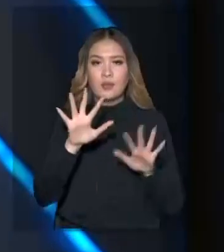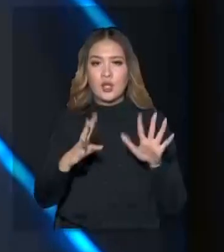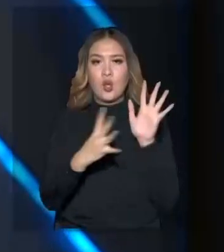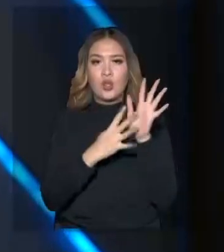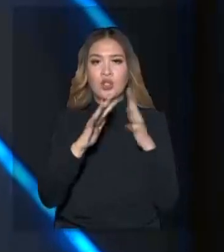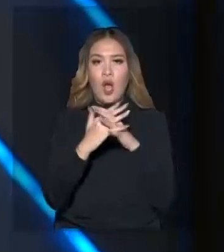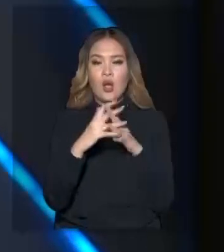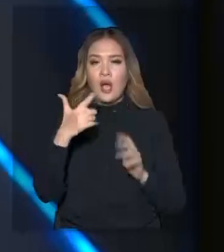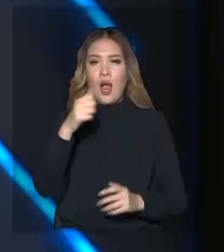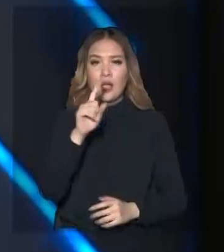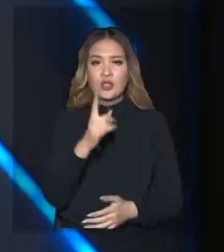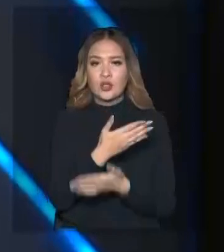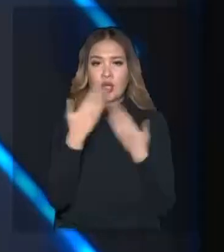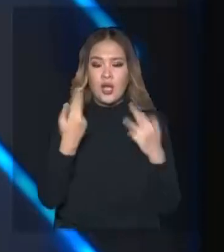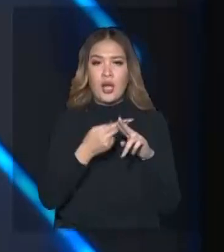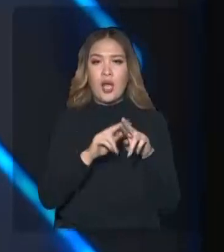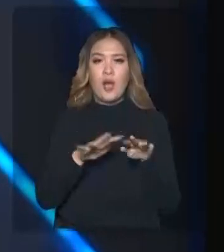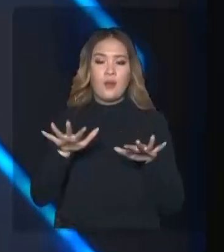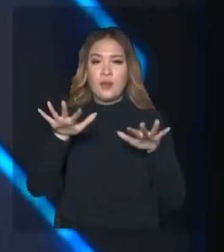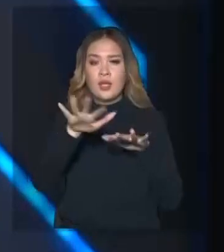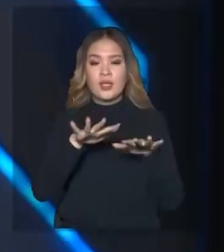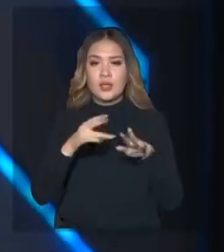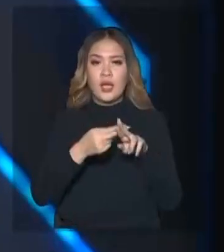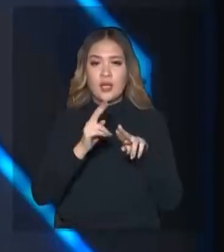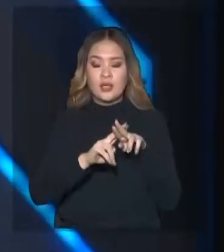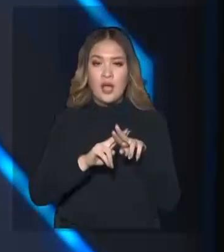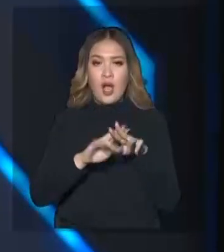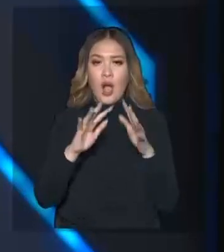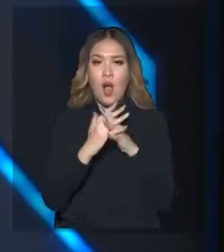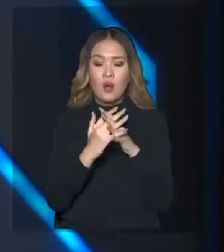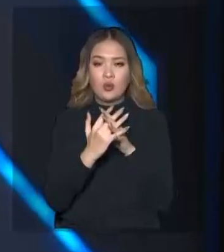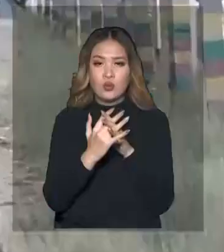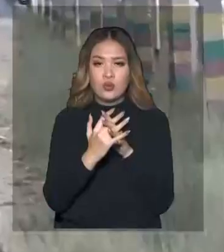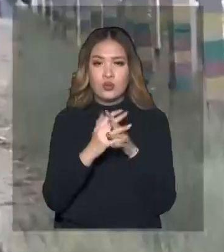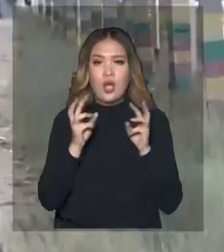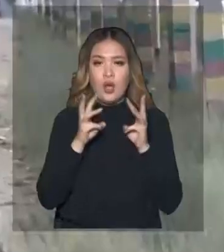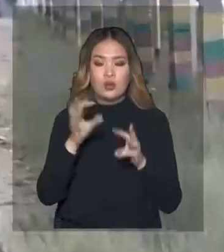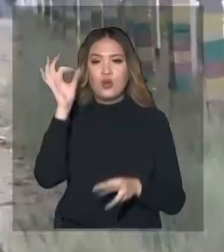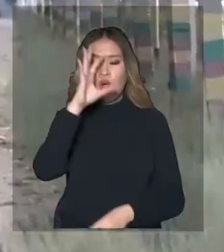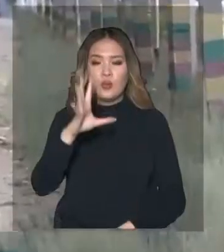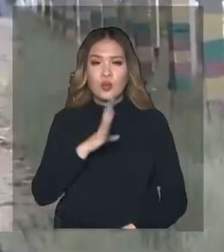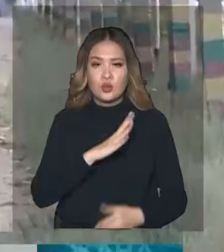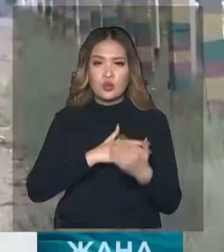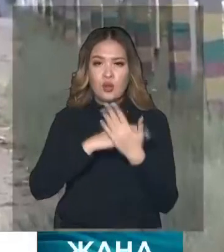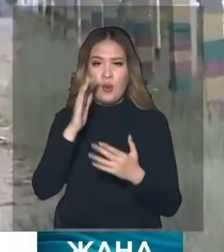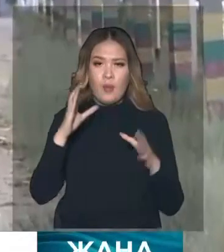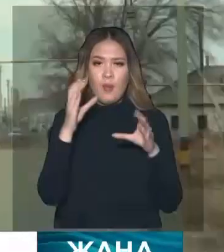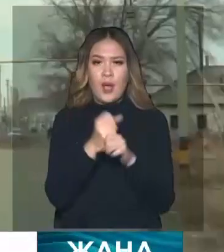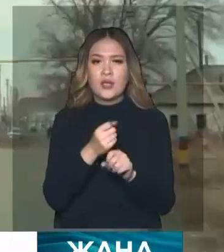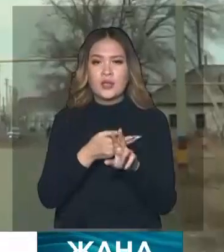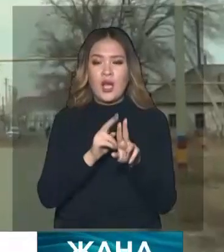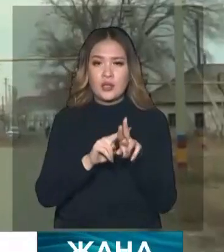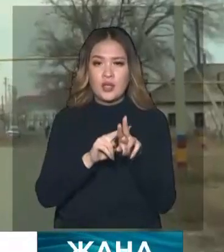ауыл газсыз қалды. Бұған Зайсан ауданы мен Айнабұлақ ауылының ауылын көгілдір отынмен қамтамасыз ететін жоғары қысымды